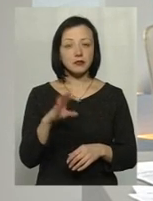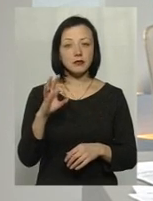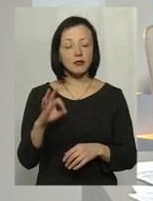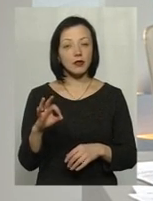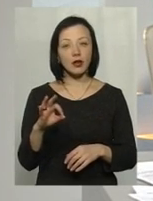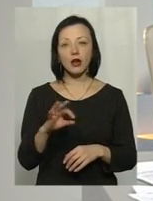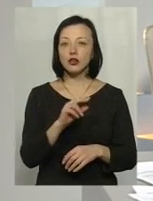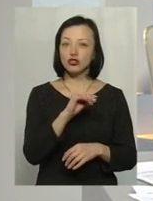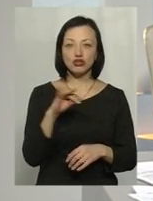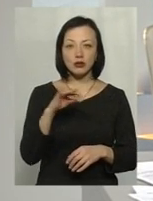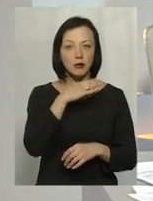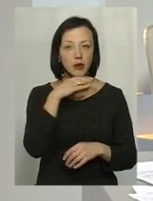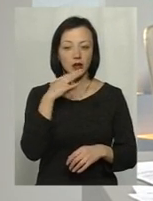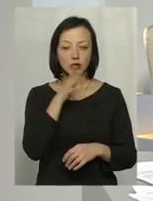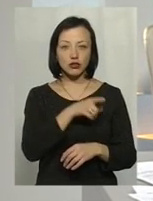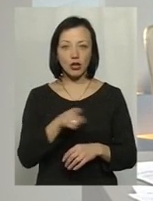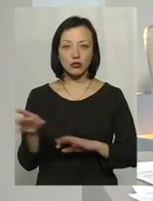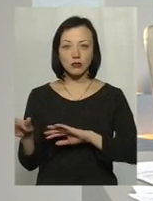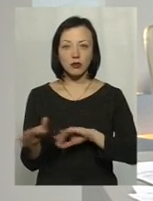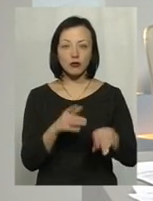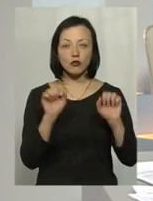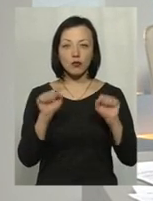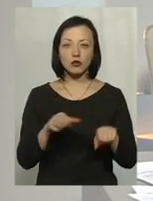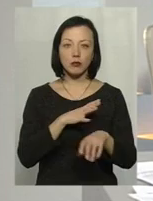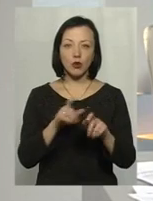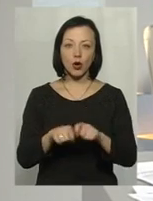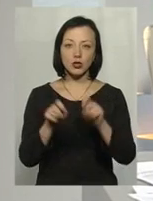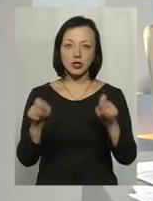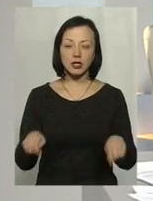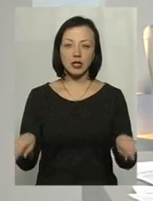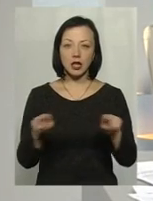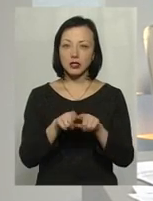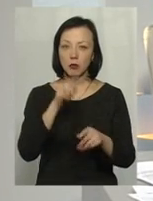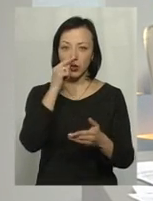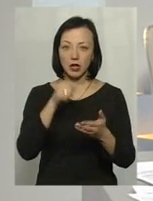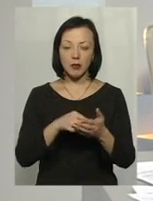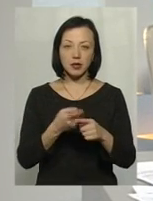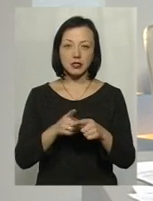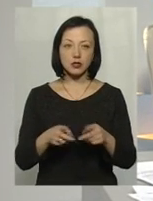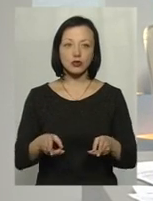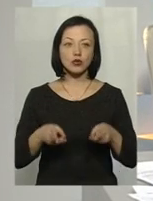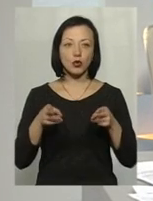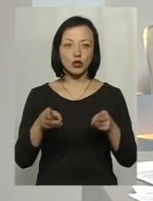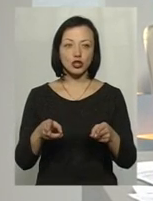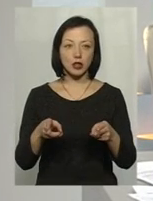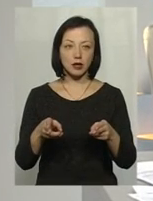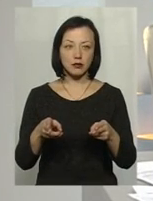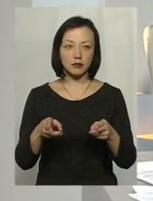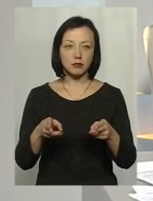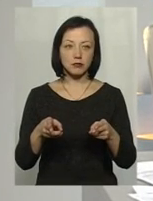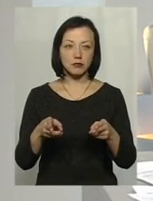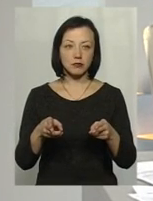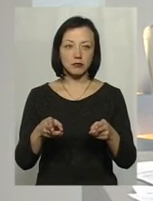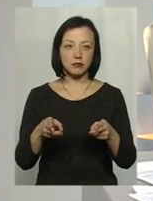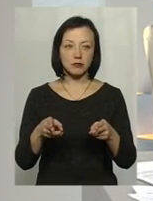не забагато часу вже спливло для того, аби можна було розкрити таке? Чи не потраплять у ці злочини, про які йшлося,